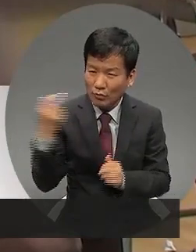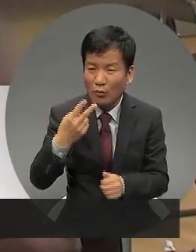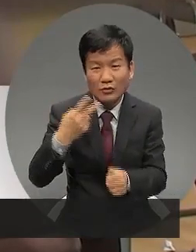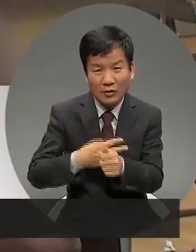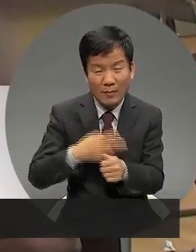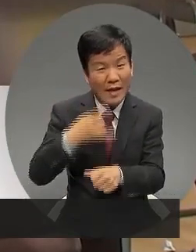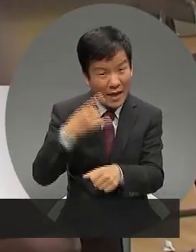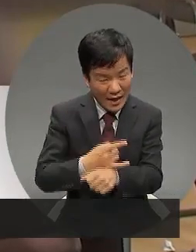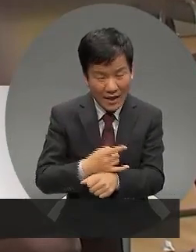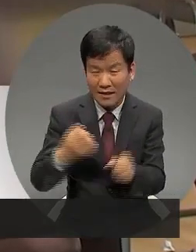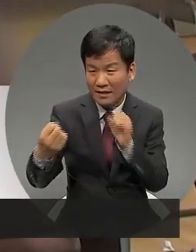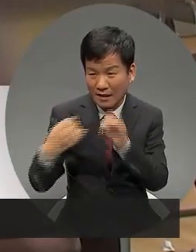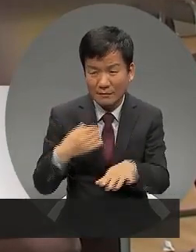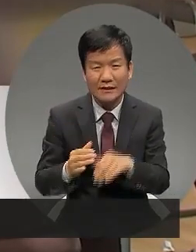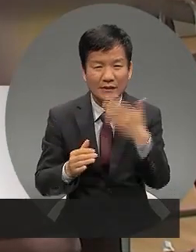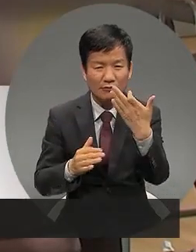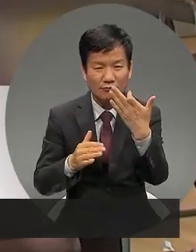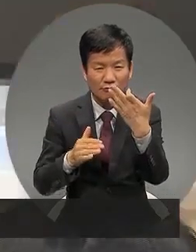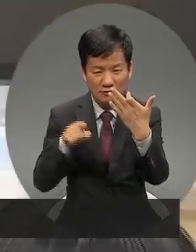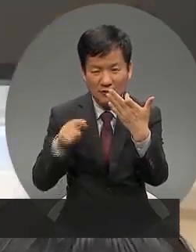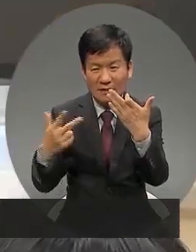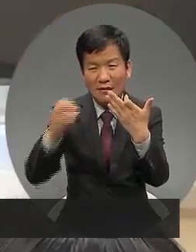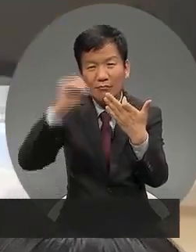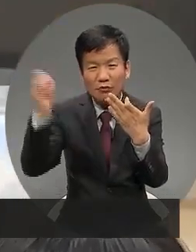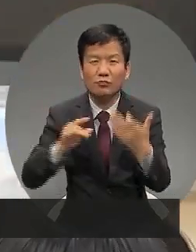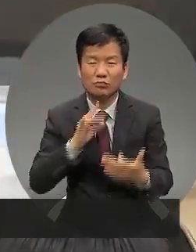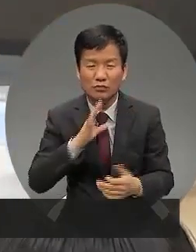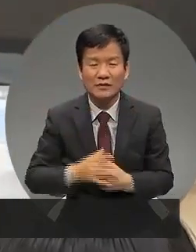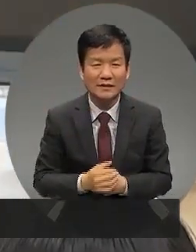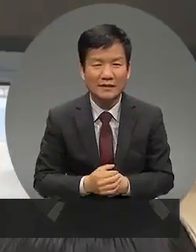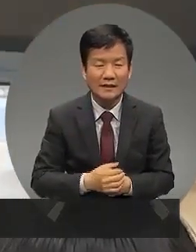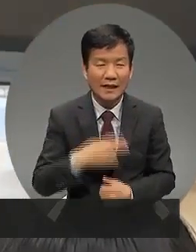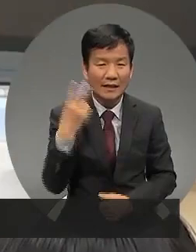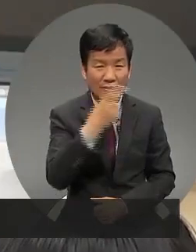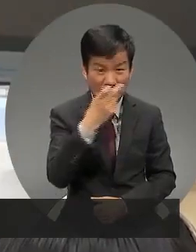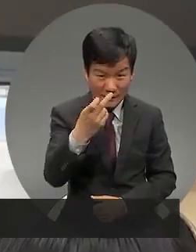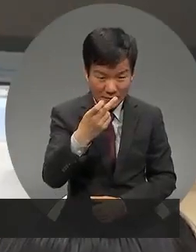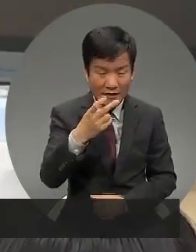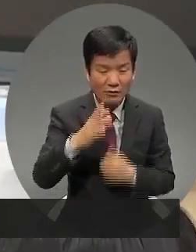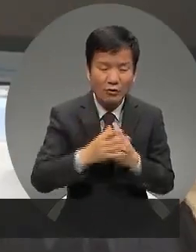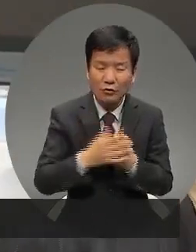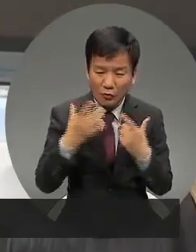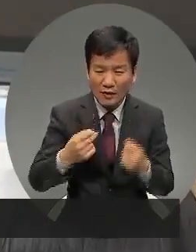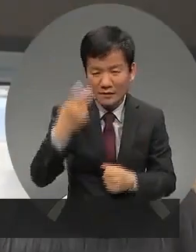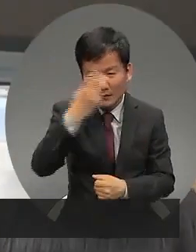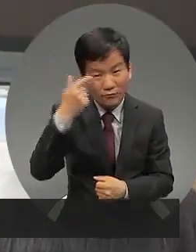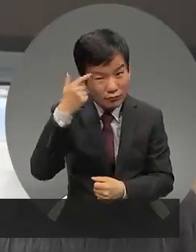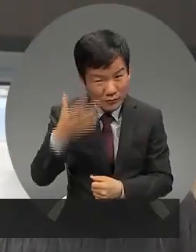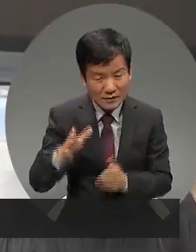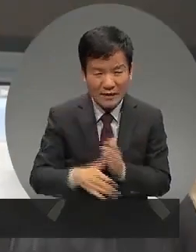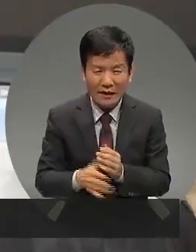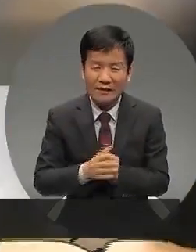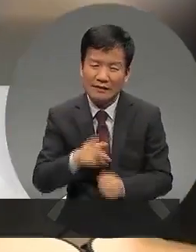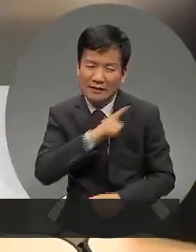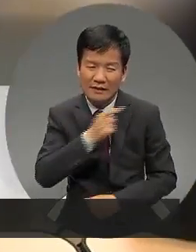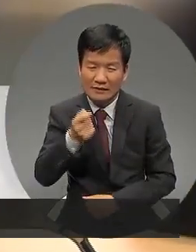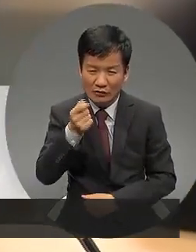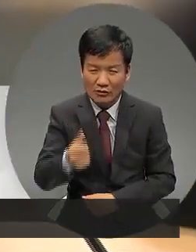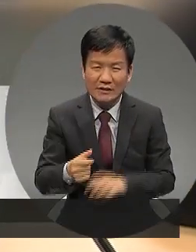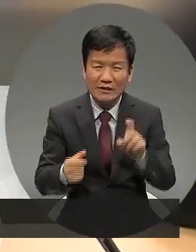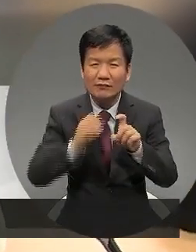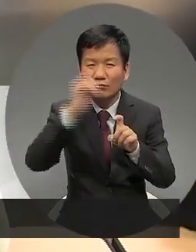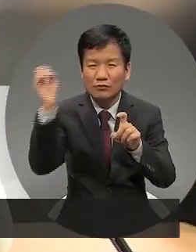답은 19.7% 불과했습니다 2012년 이후 같은 설문에서 역대 최저이자 첫